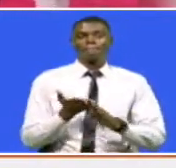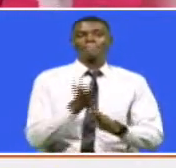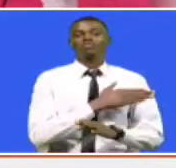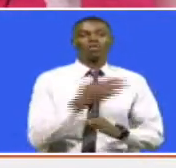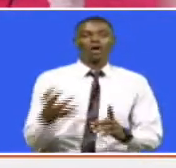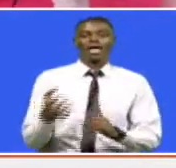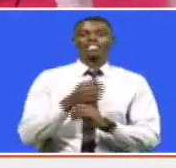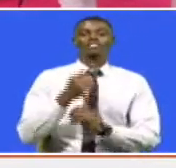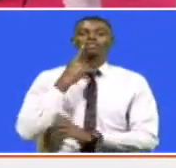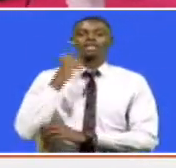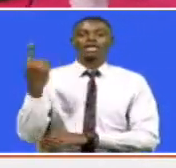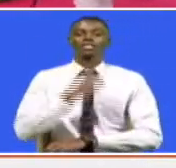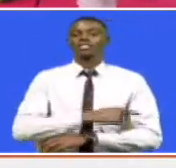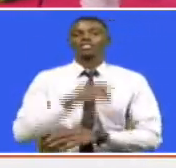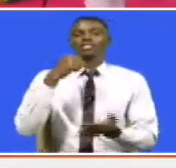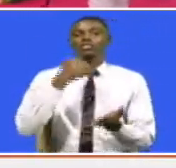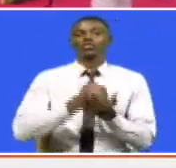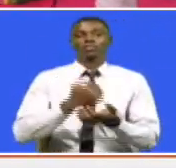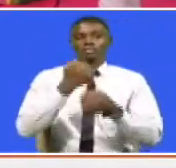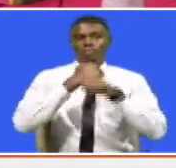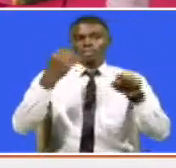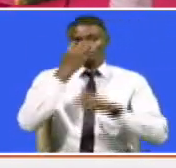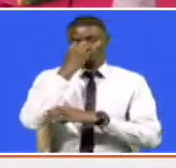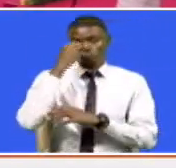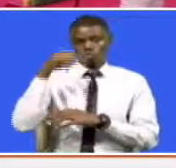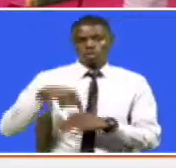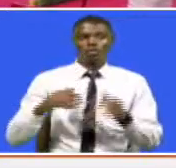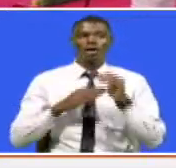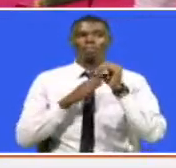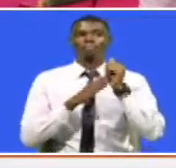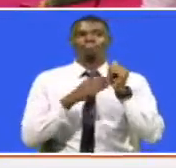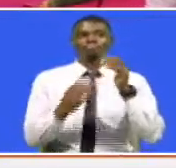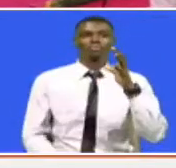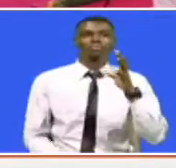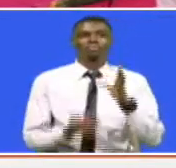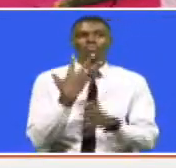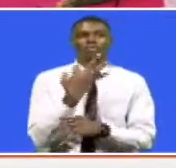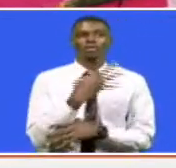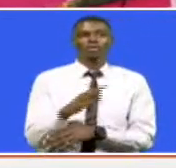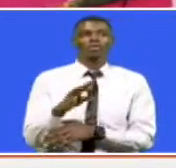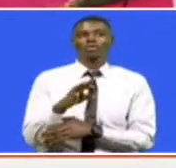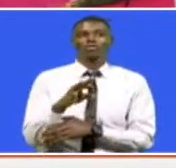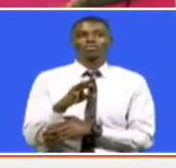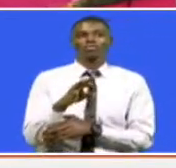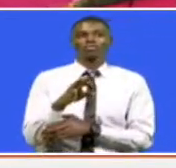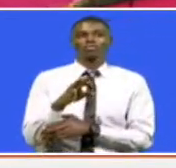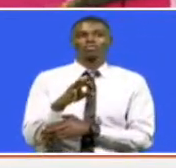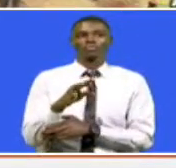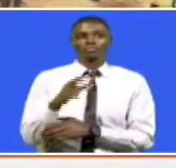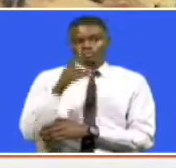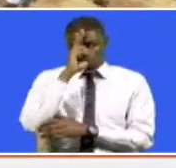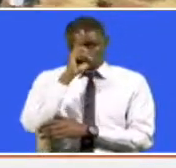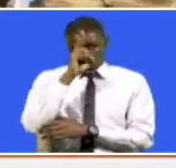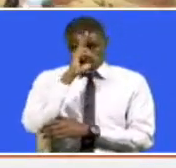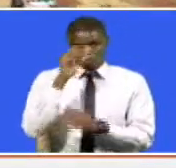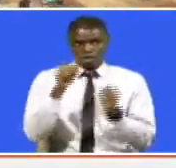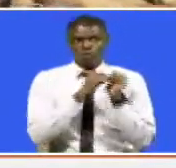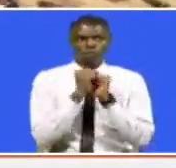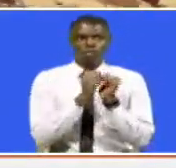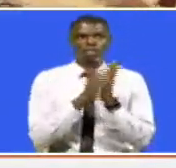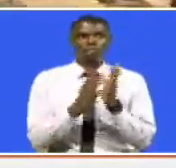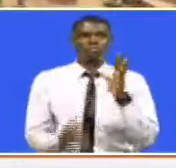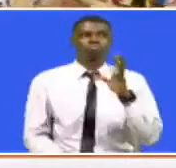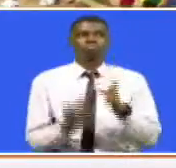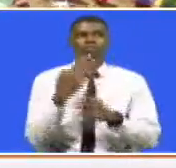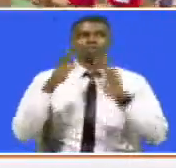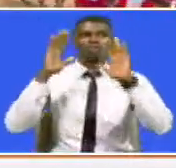siku hizo 100 ofisini, Rais Ruto leo aliongoza ufunguzi wa Akademia ya Kitaifa ya Uongozi wa Polisi, pamoja na uzinduzi